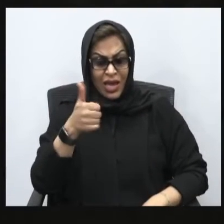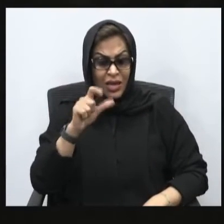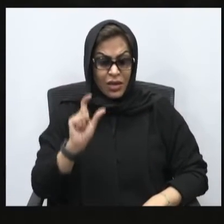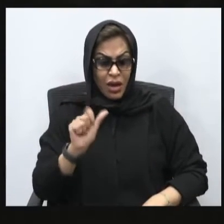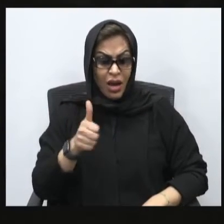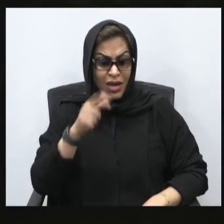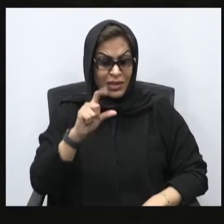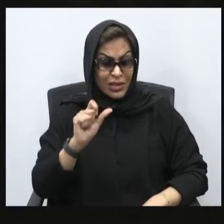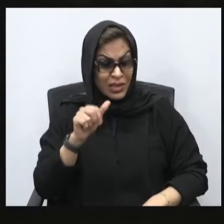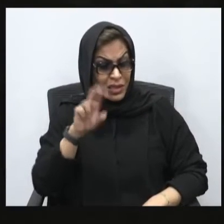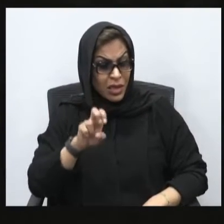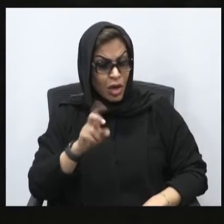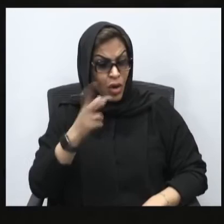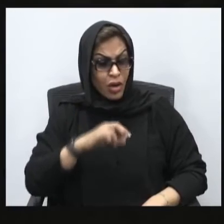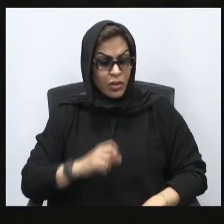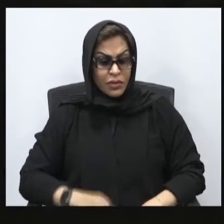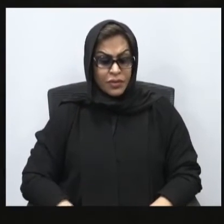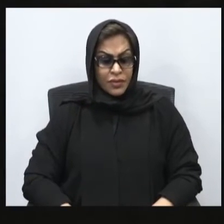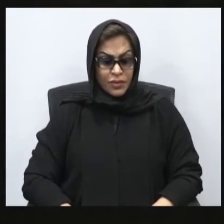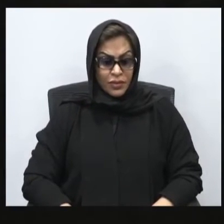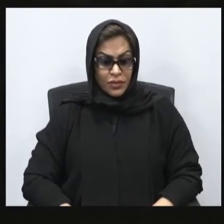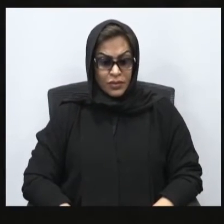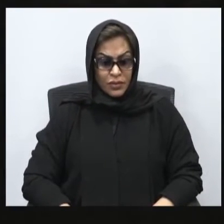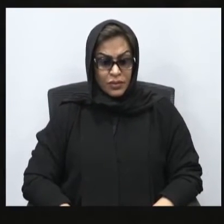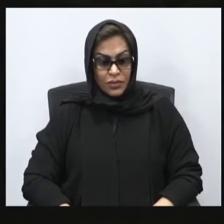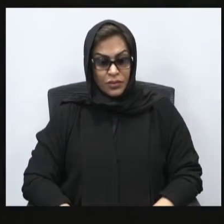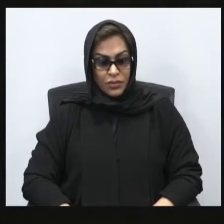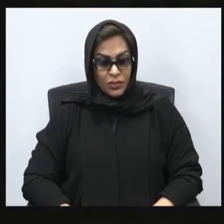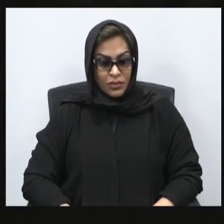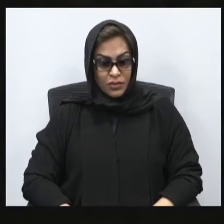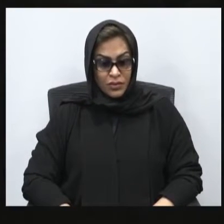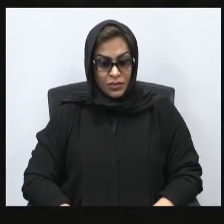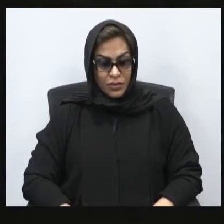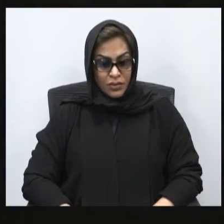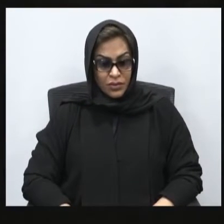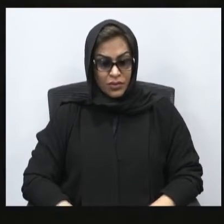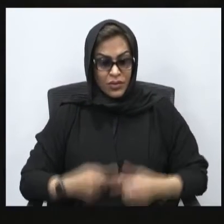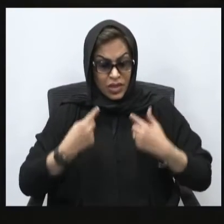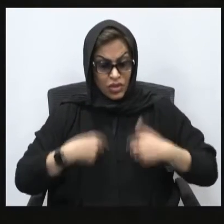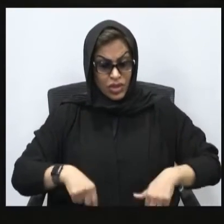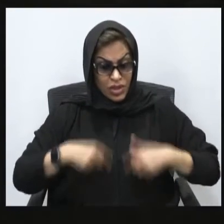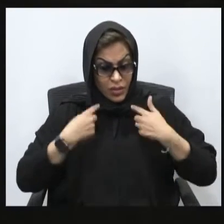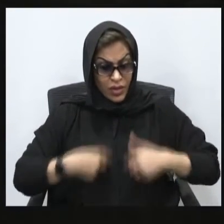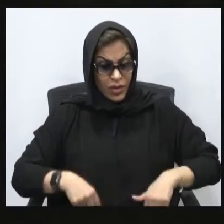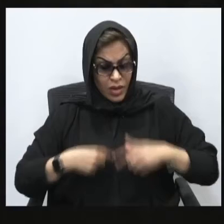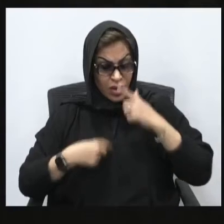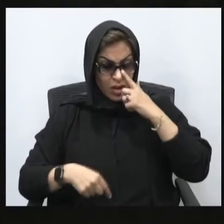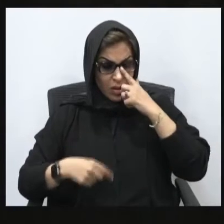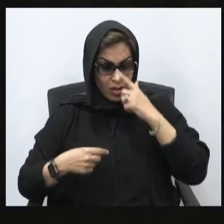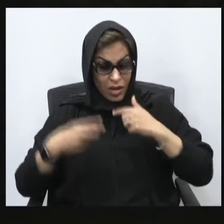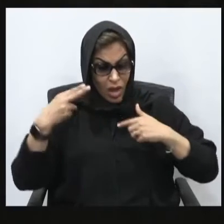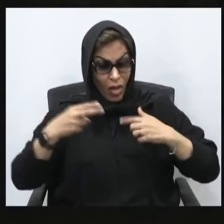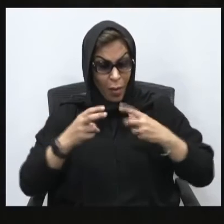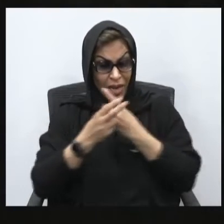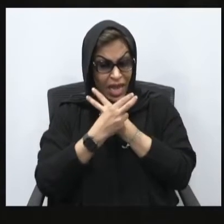اراديه اما القلبيه طبعا عضلات قلبيه خاصه بها اما في العظام